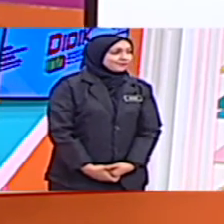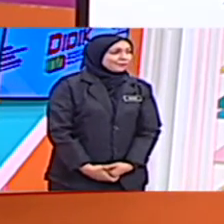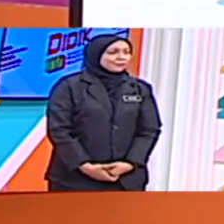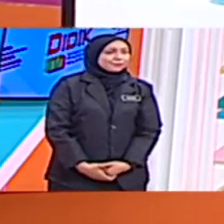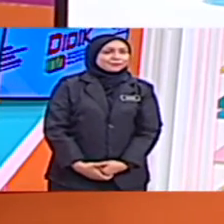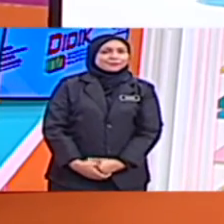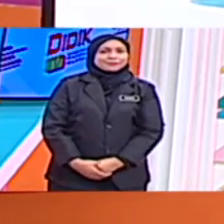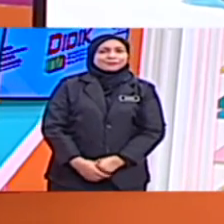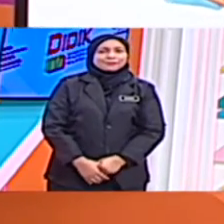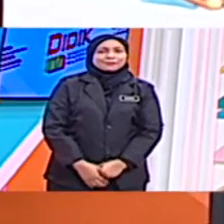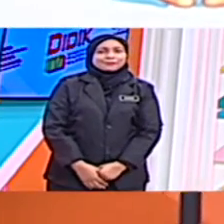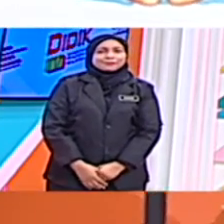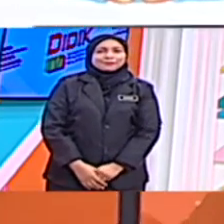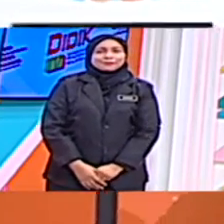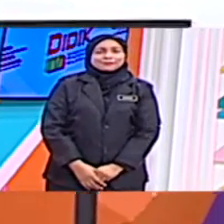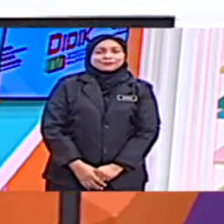Tak tahu tak.